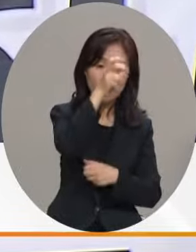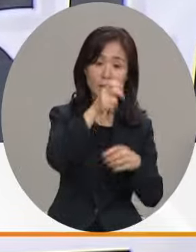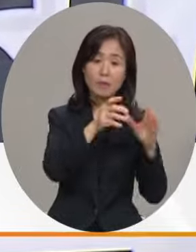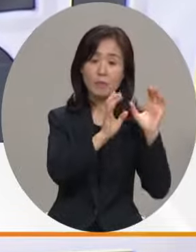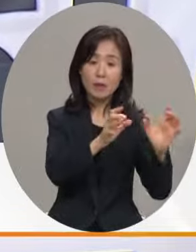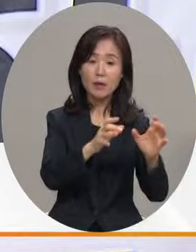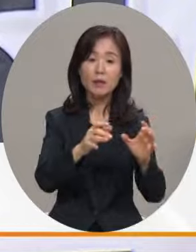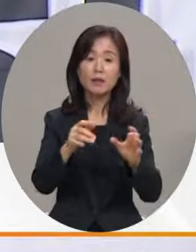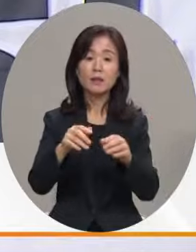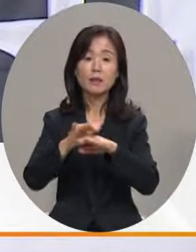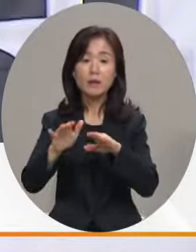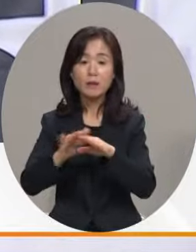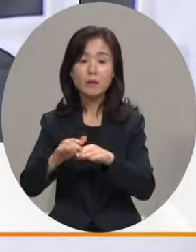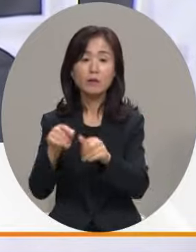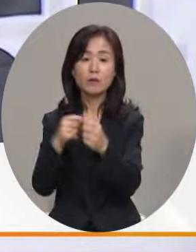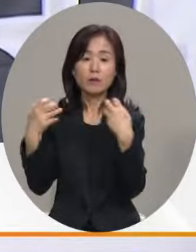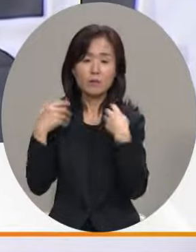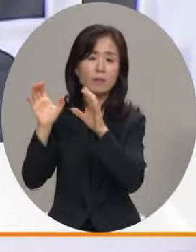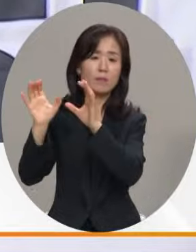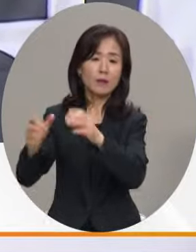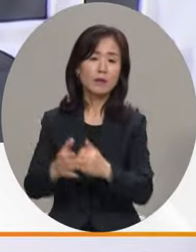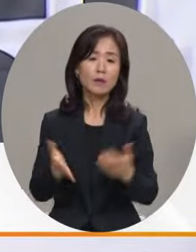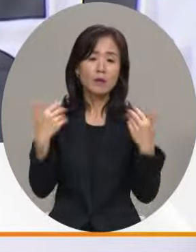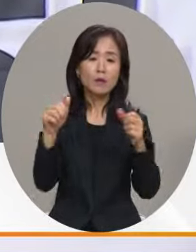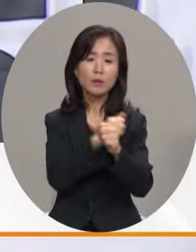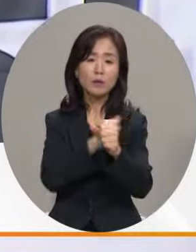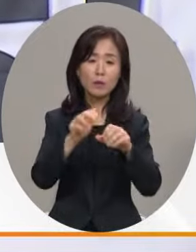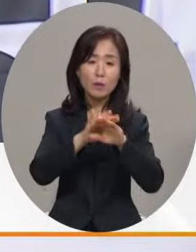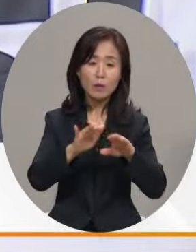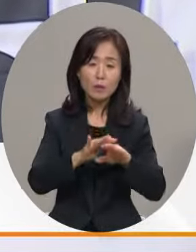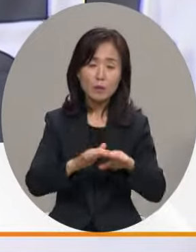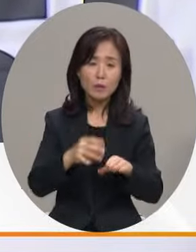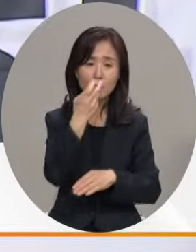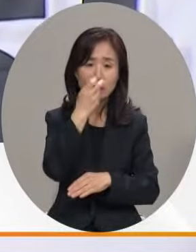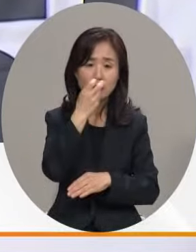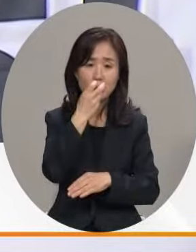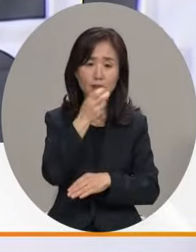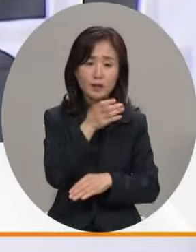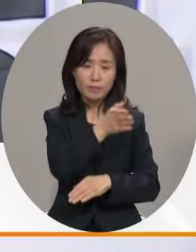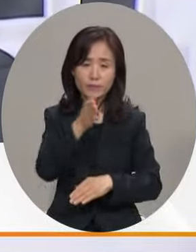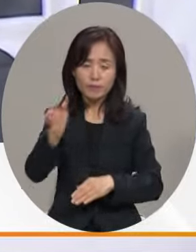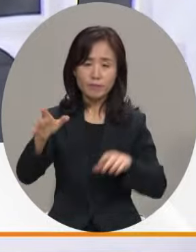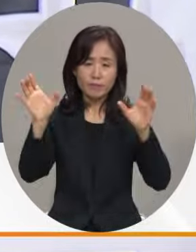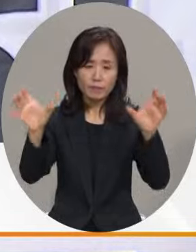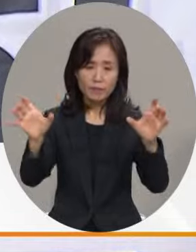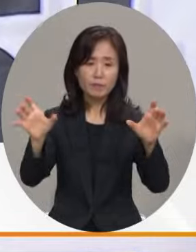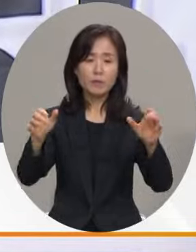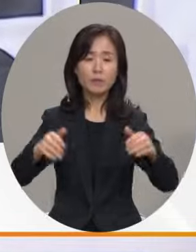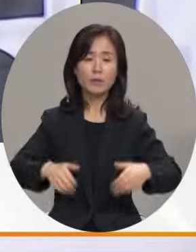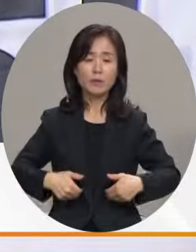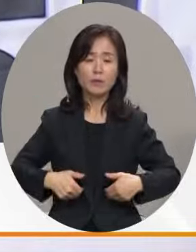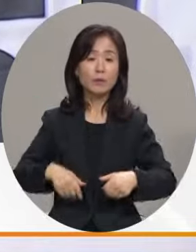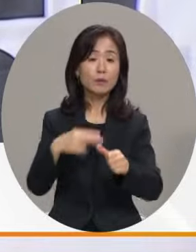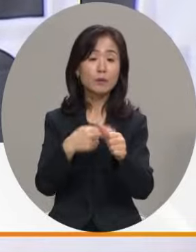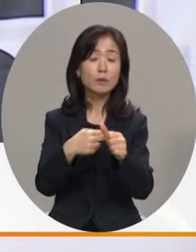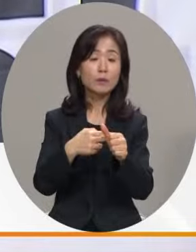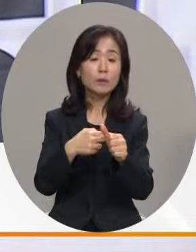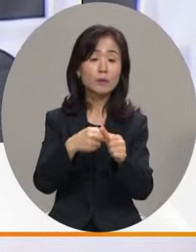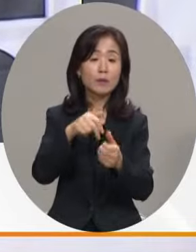하는 일이다. 학교폭력 조사와 처리는 전문성을 갖춘 기관이 전담하고